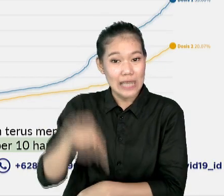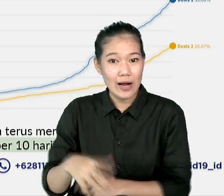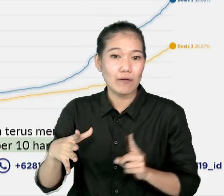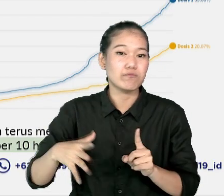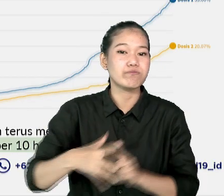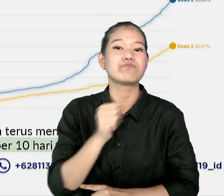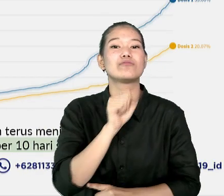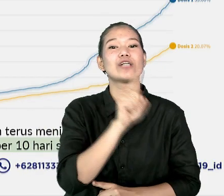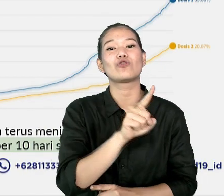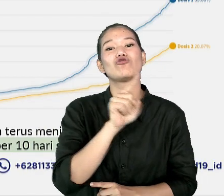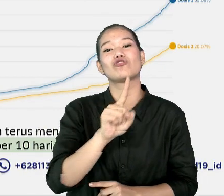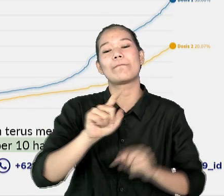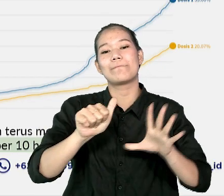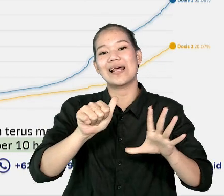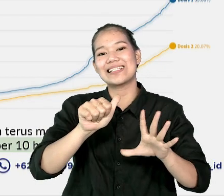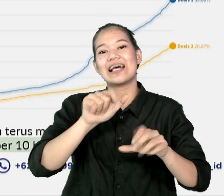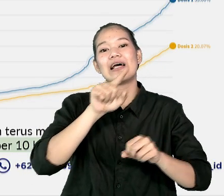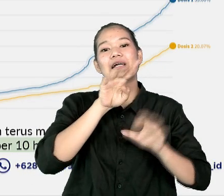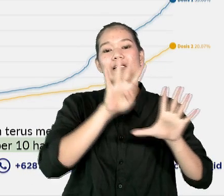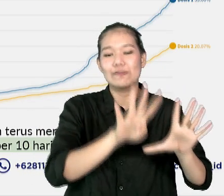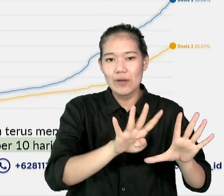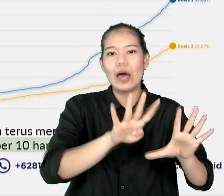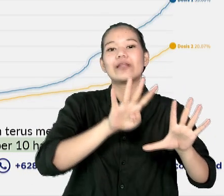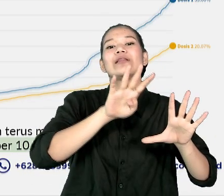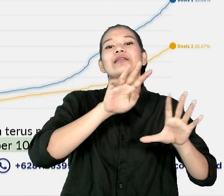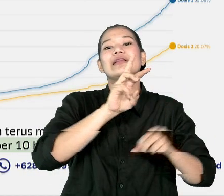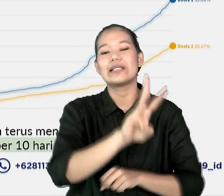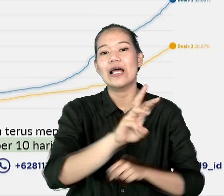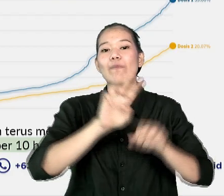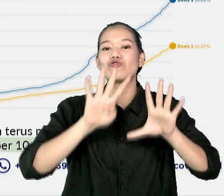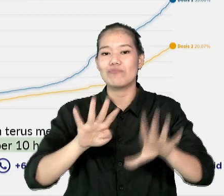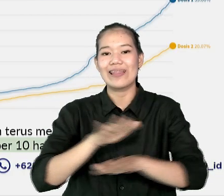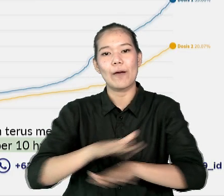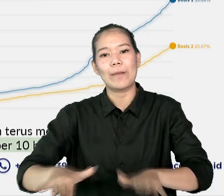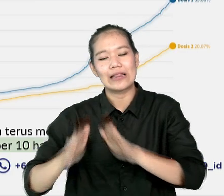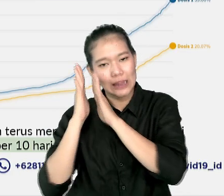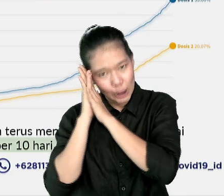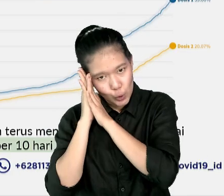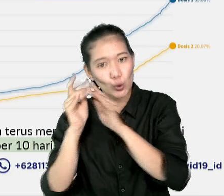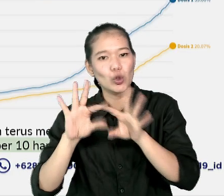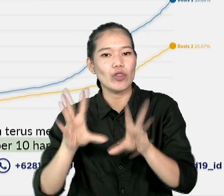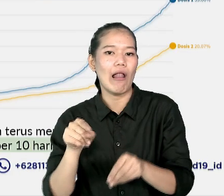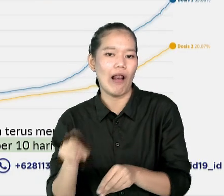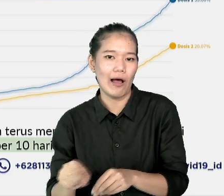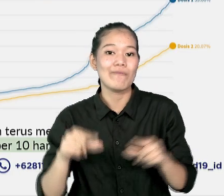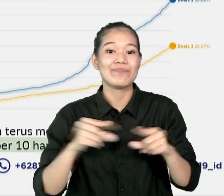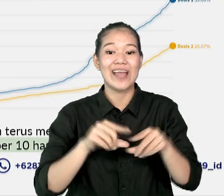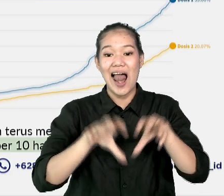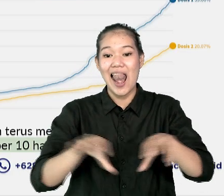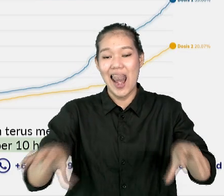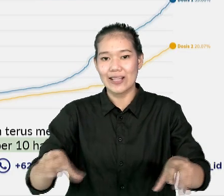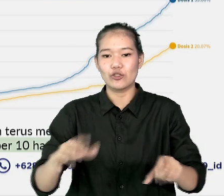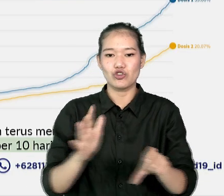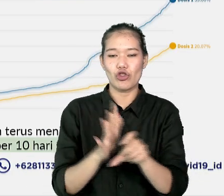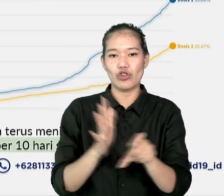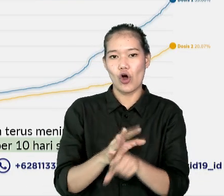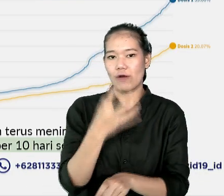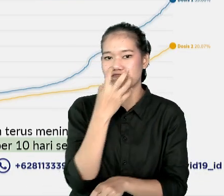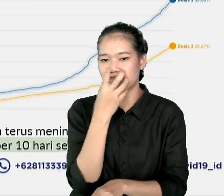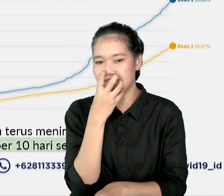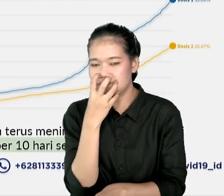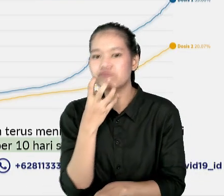mencapai 116.939 tempat tidur. Alat kesehatan pendukung seperti oksigen